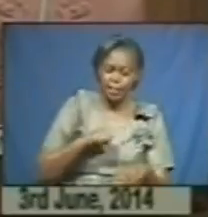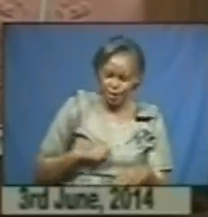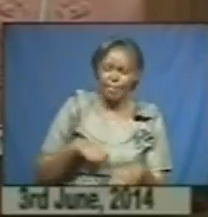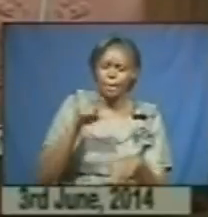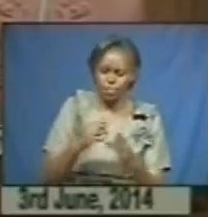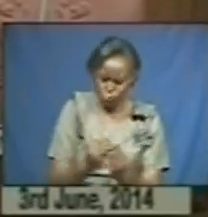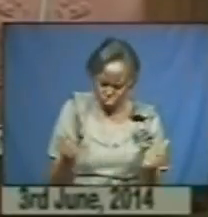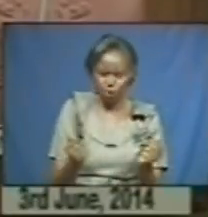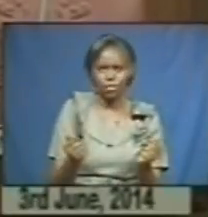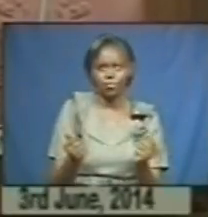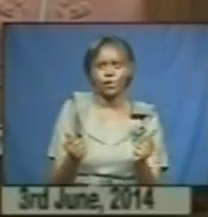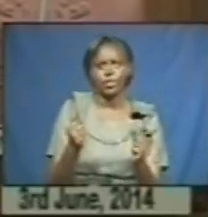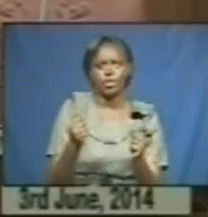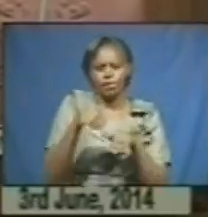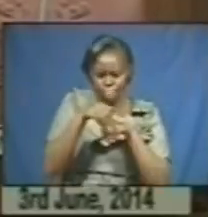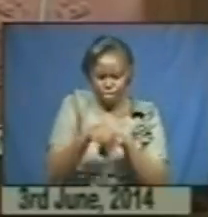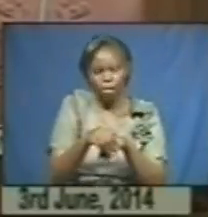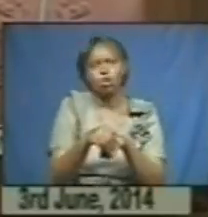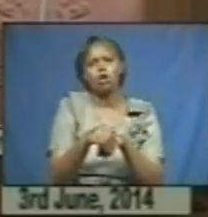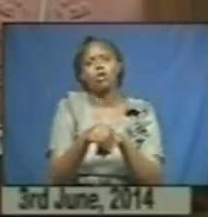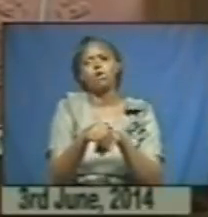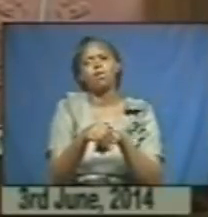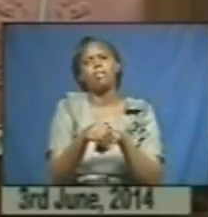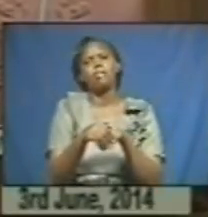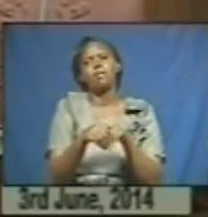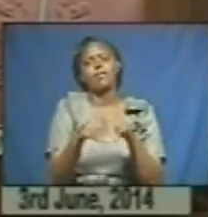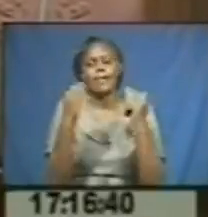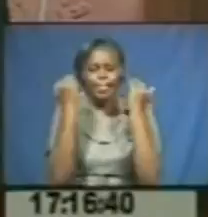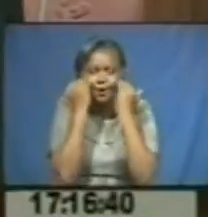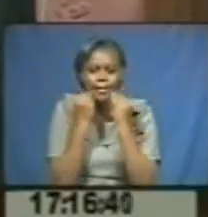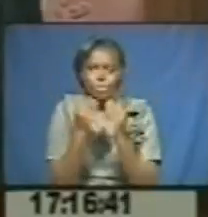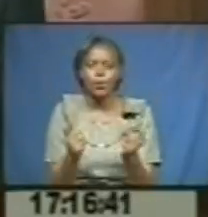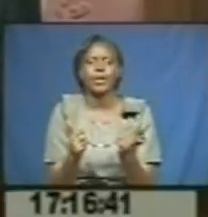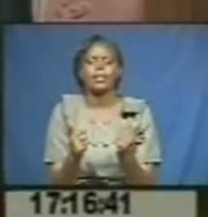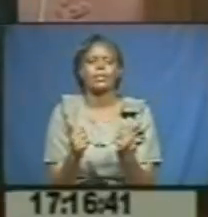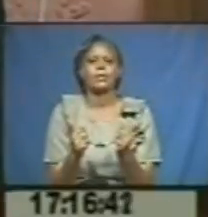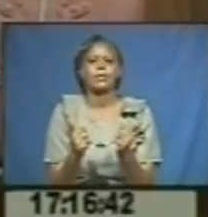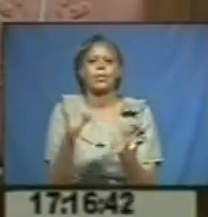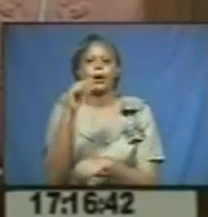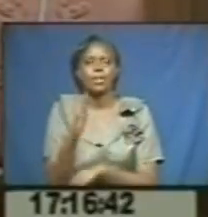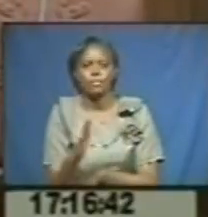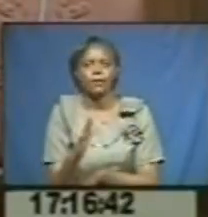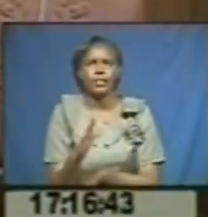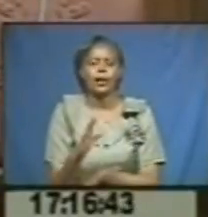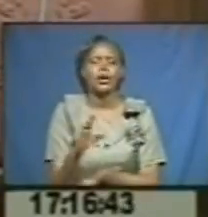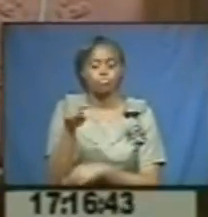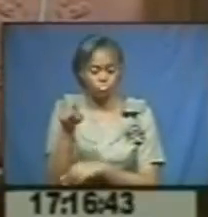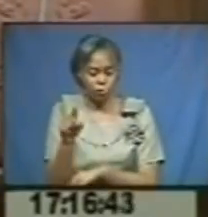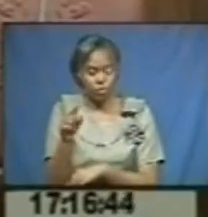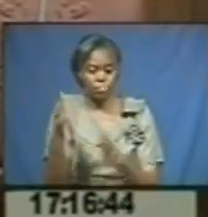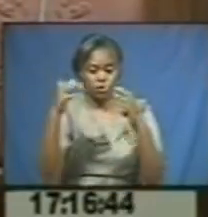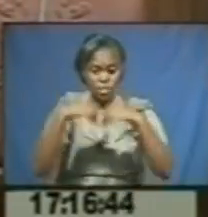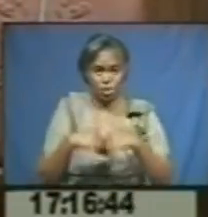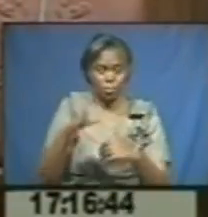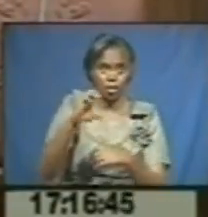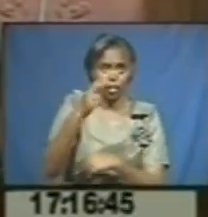with in accordance with the merits of the case. So I urge Governor Chepkwony, if you're in the chamber, in any